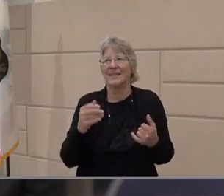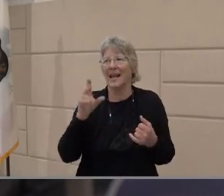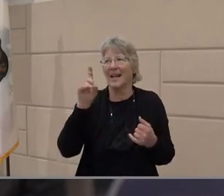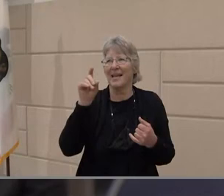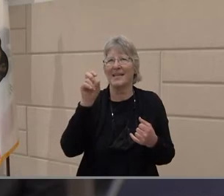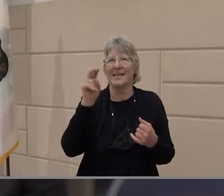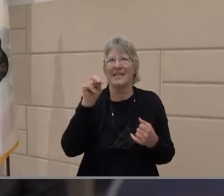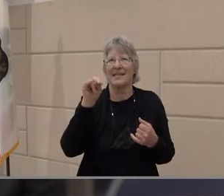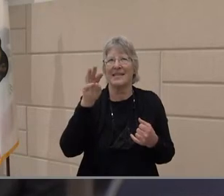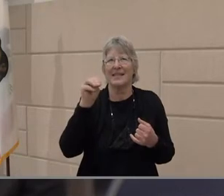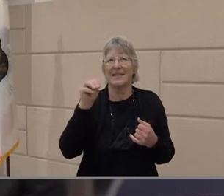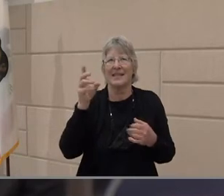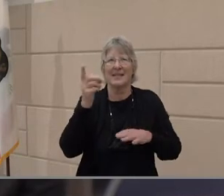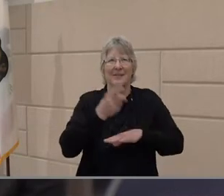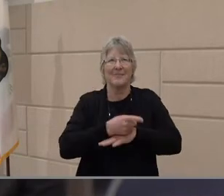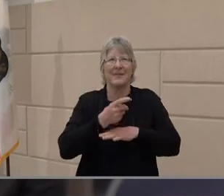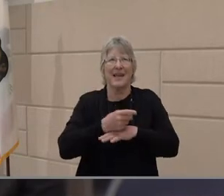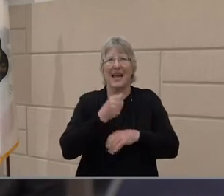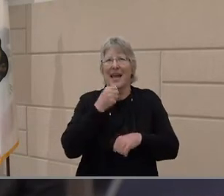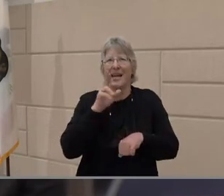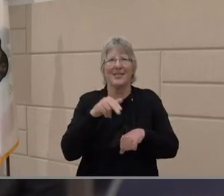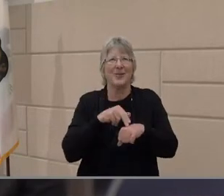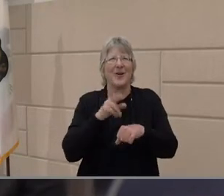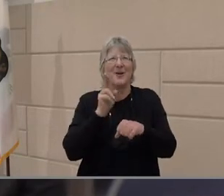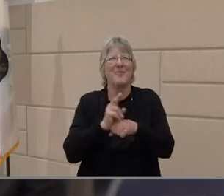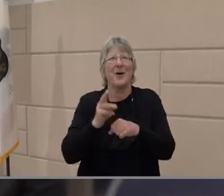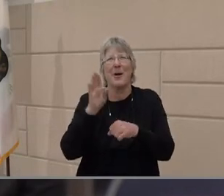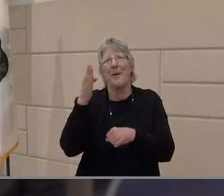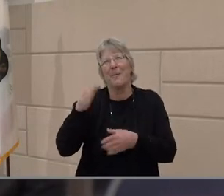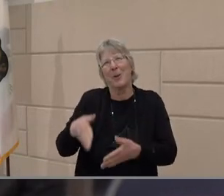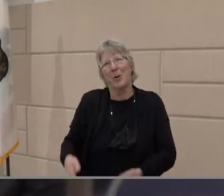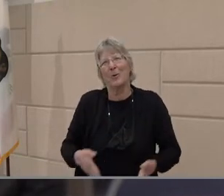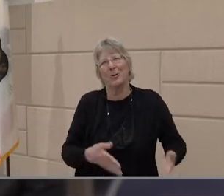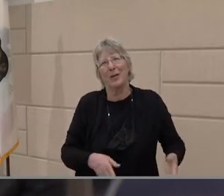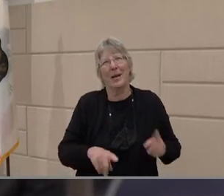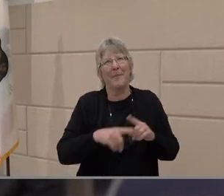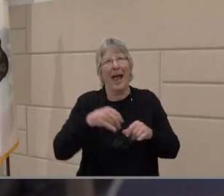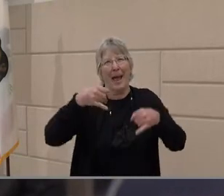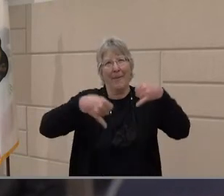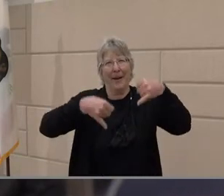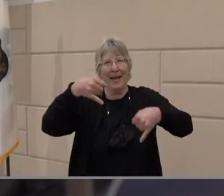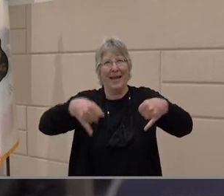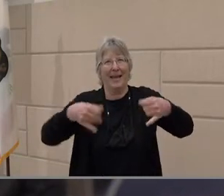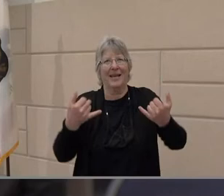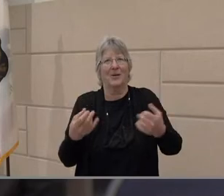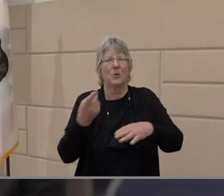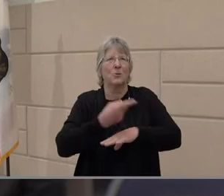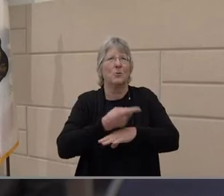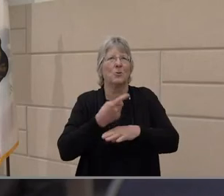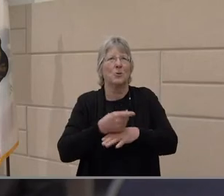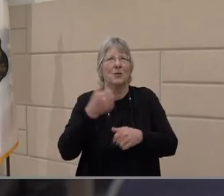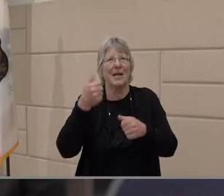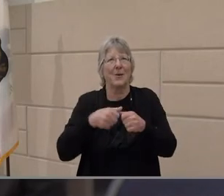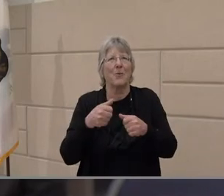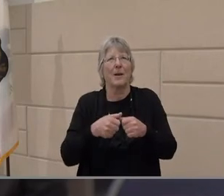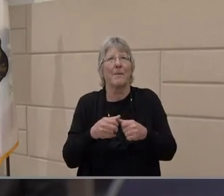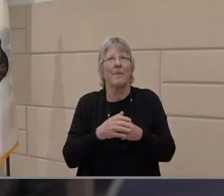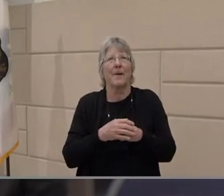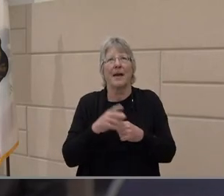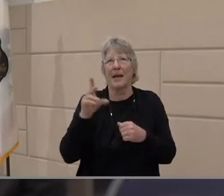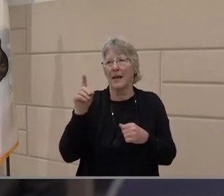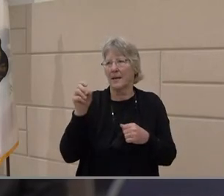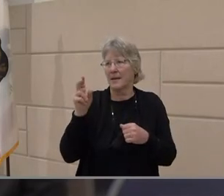ថ្ងៃស្លៀកខោកប៊យណាបាទថ្ងៃនេះគាត់ស្លៀកខោកប៊យម